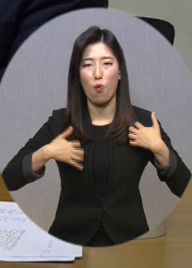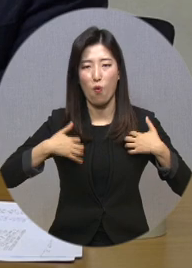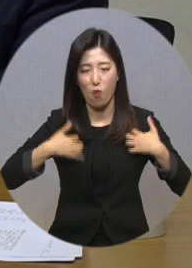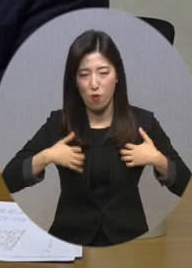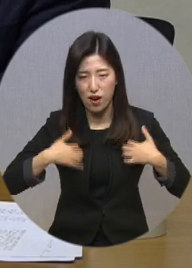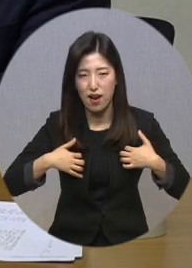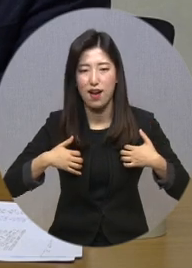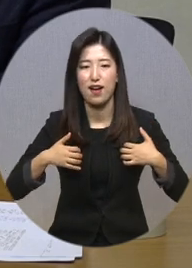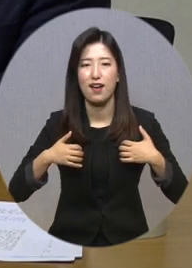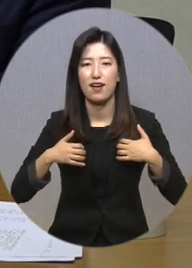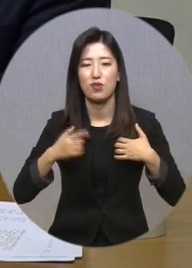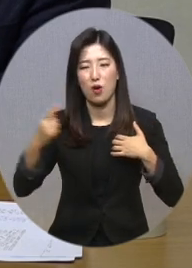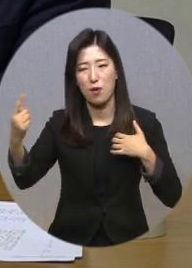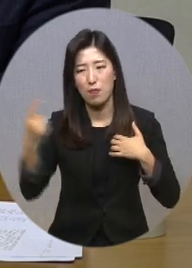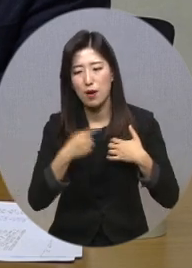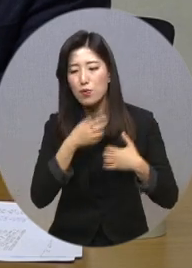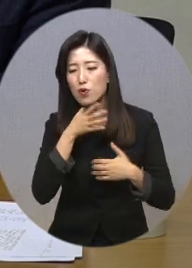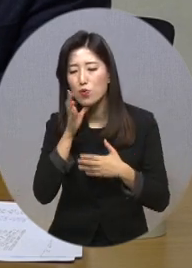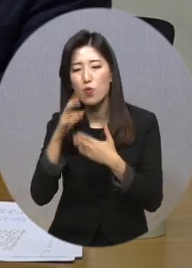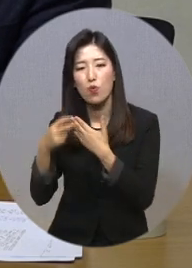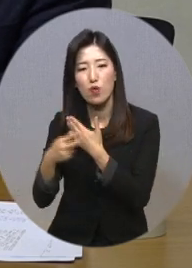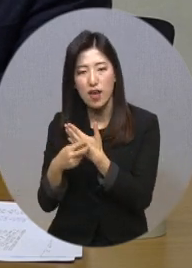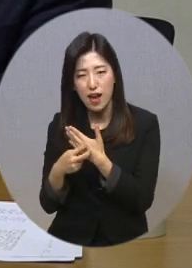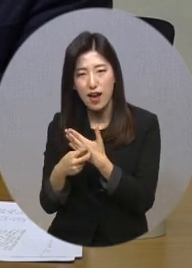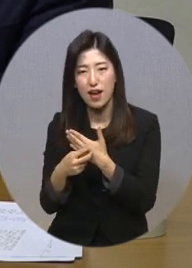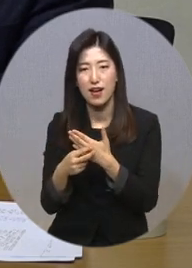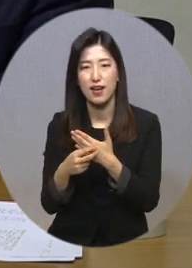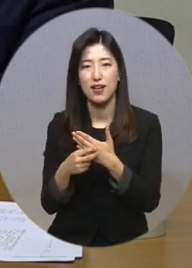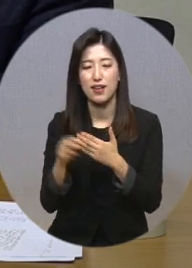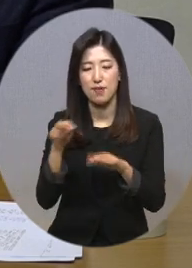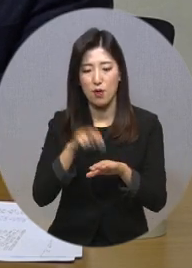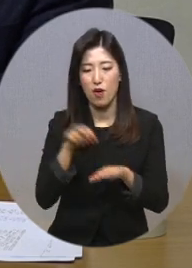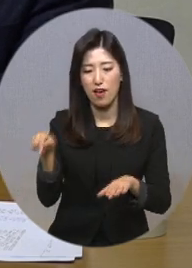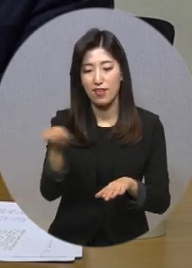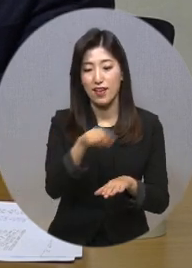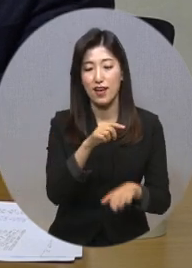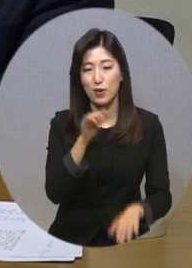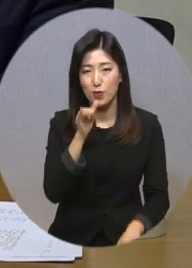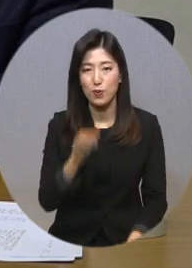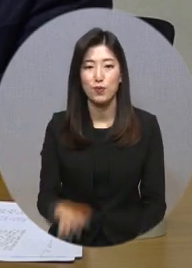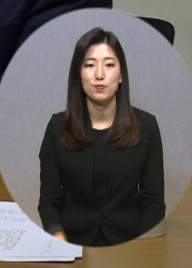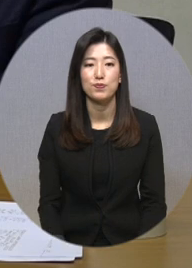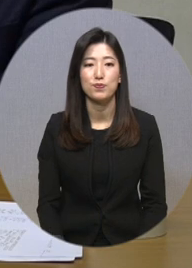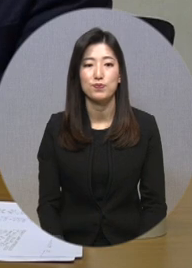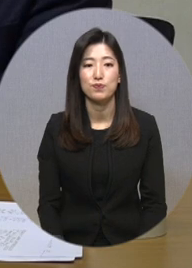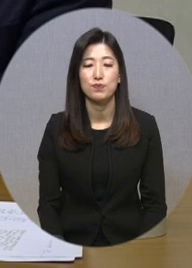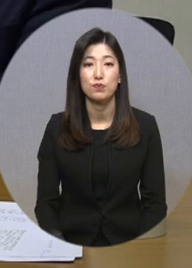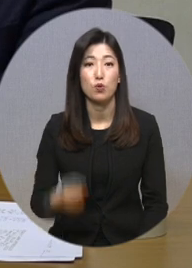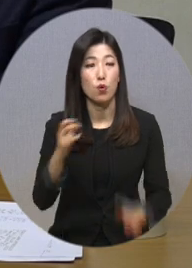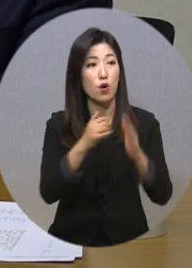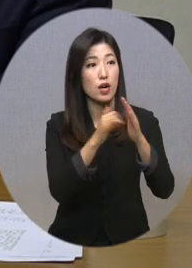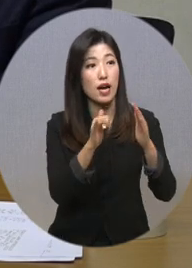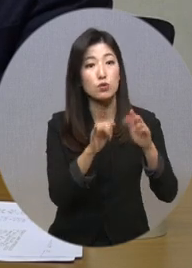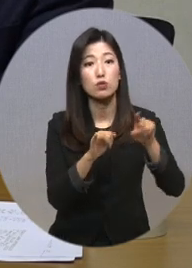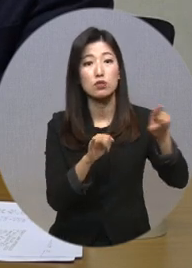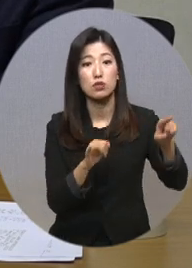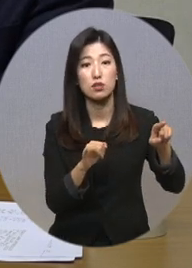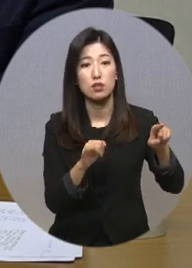방문요양, 의료시설 이런 것이 갖춰져 있고 떨어져 있는 가족들이 만약에